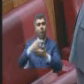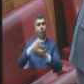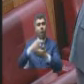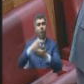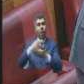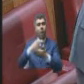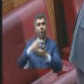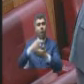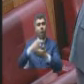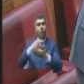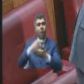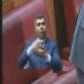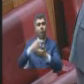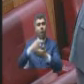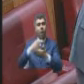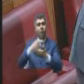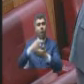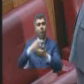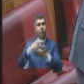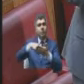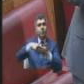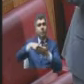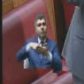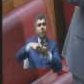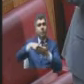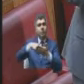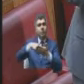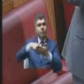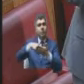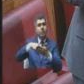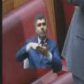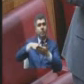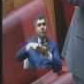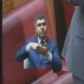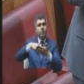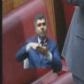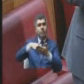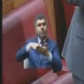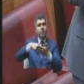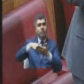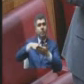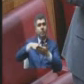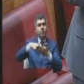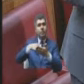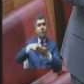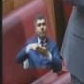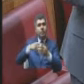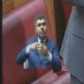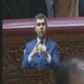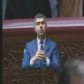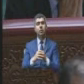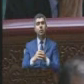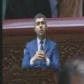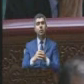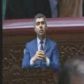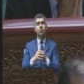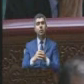كذلك بالنسبه يعني الترخيص لاجتياز